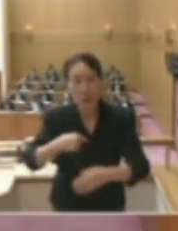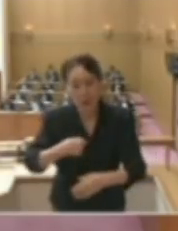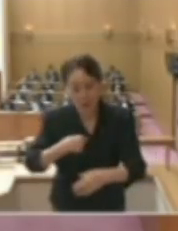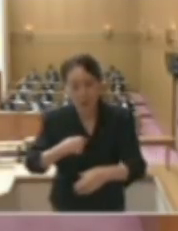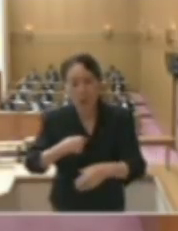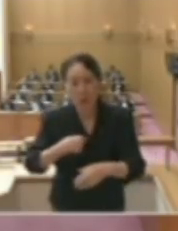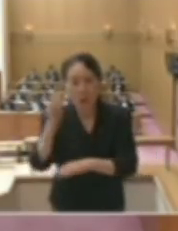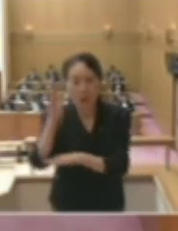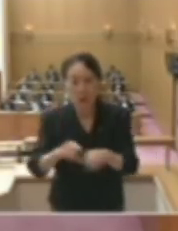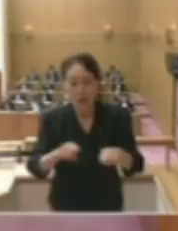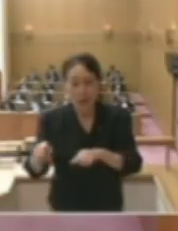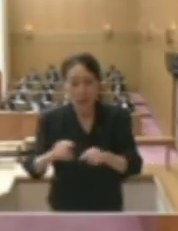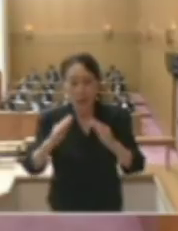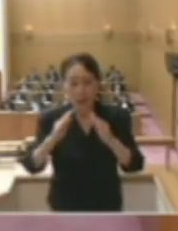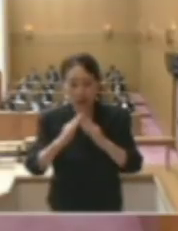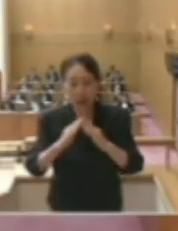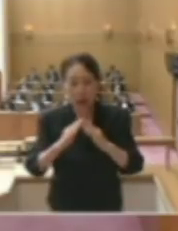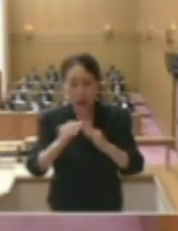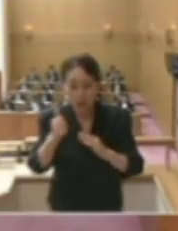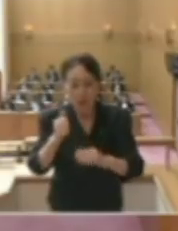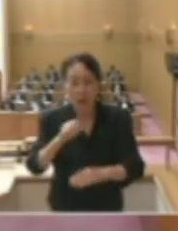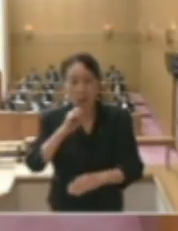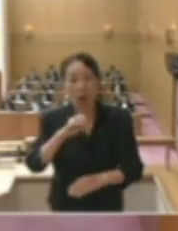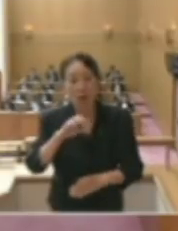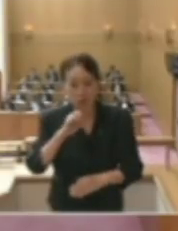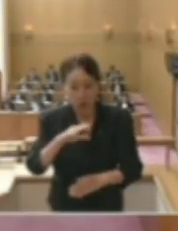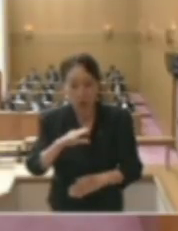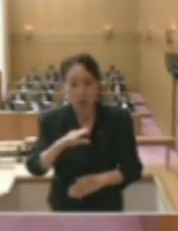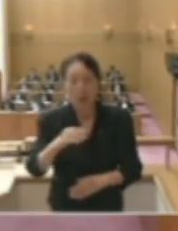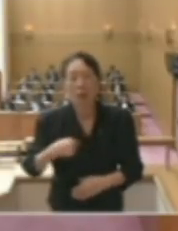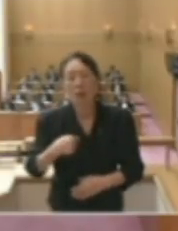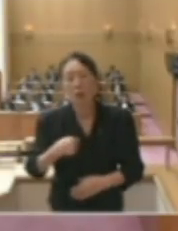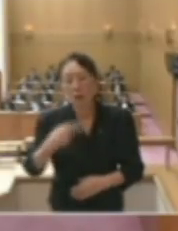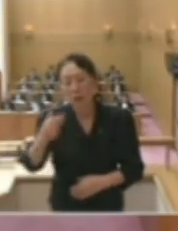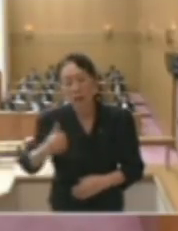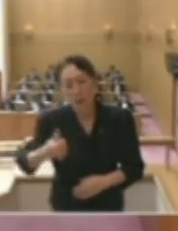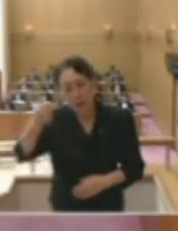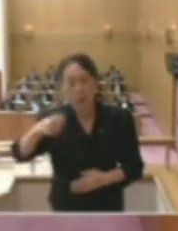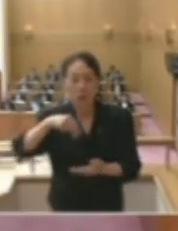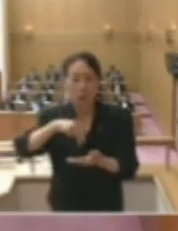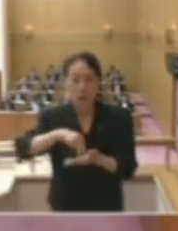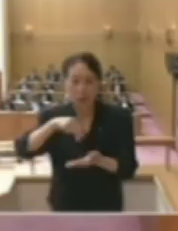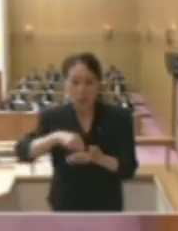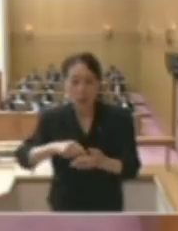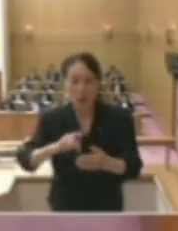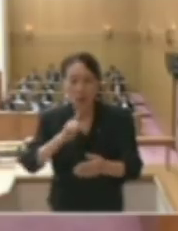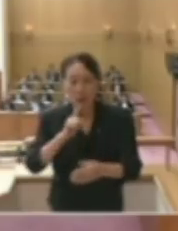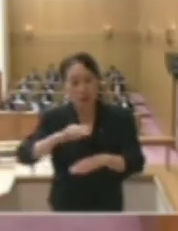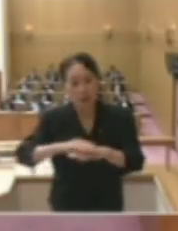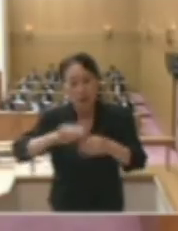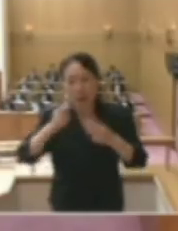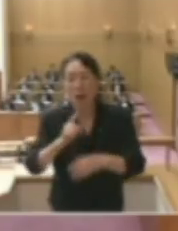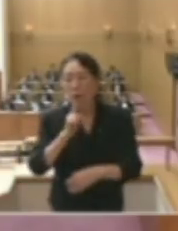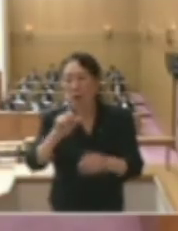ての発言であります。市長としての発言ではないというふうに心得なが